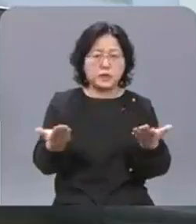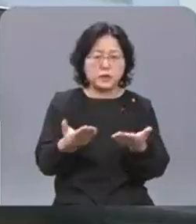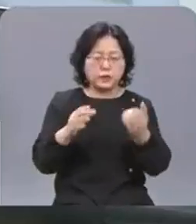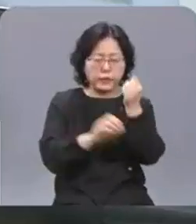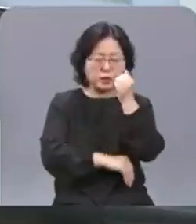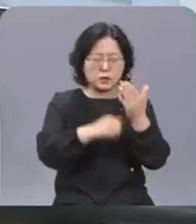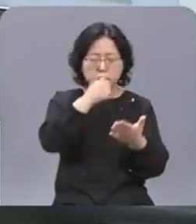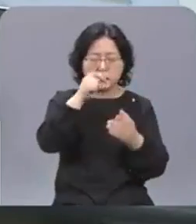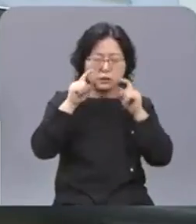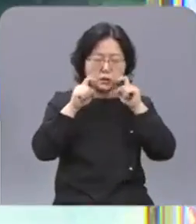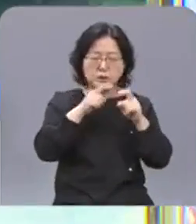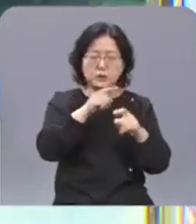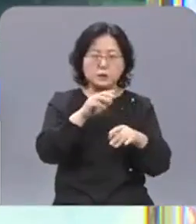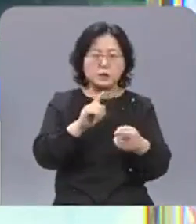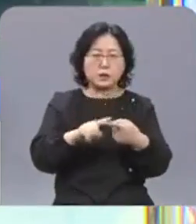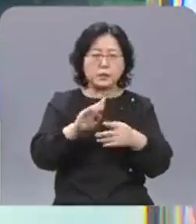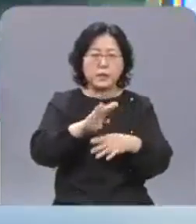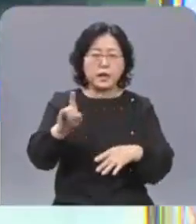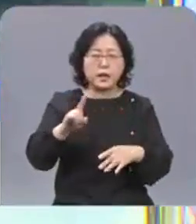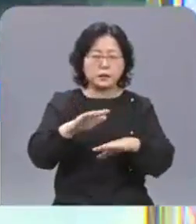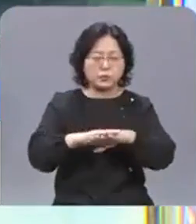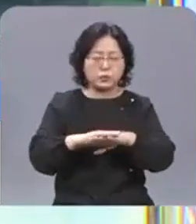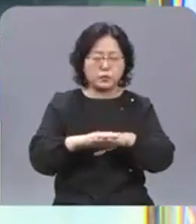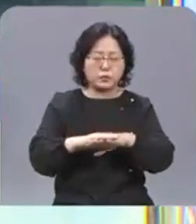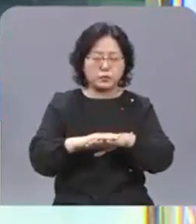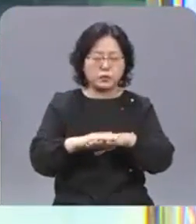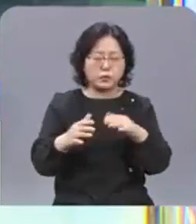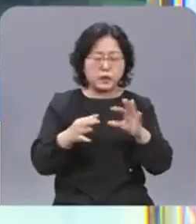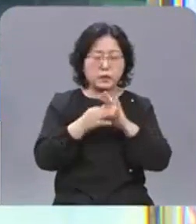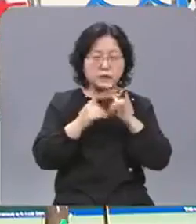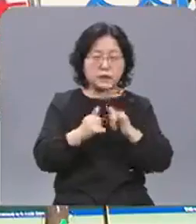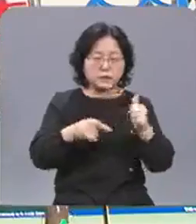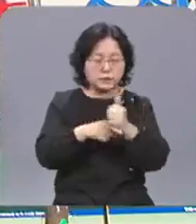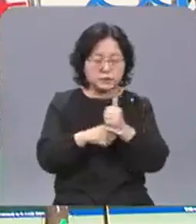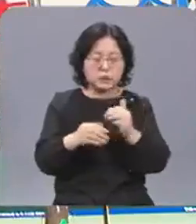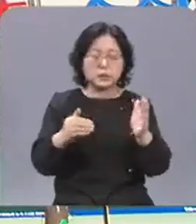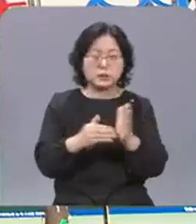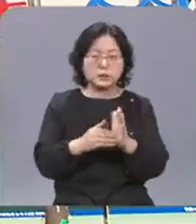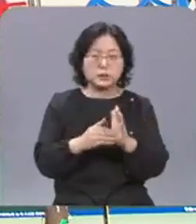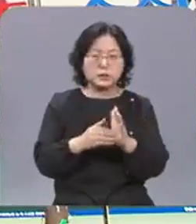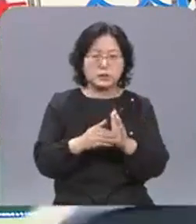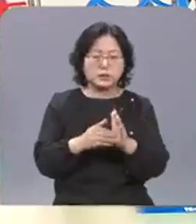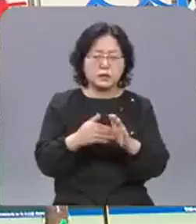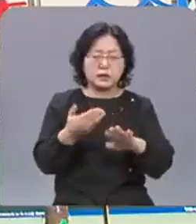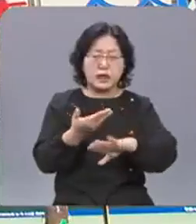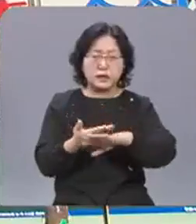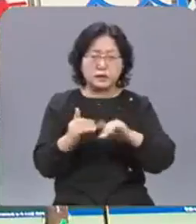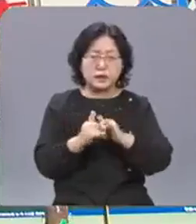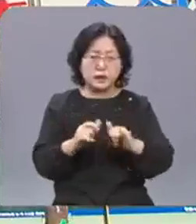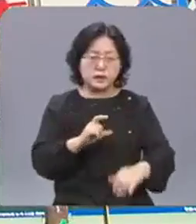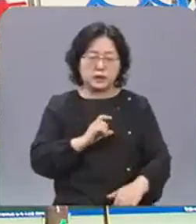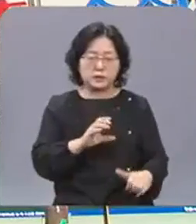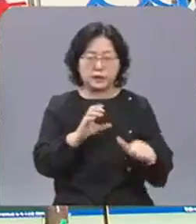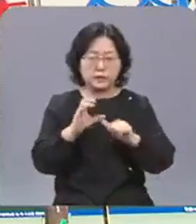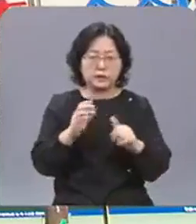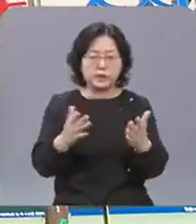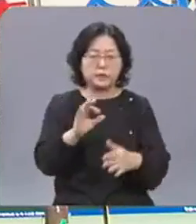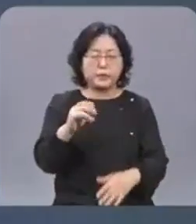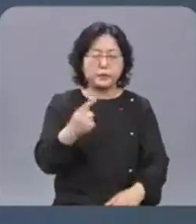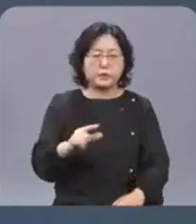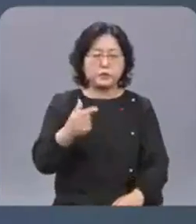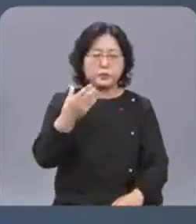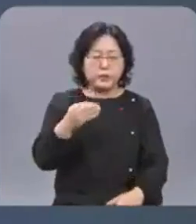횡령 의혹에 대해 비하농협 관계자를 감사한 것으로 드러났습니다. 차명 계좌를 통해 사업비 1,600여만